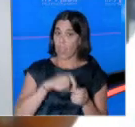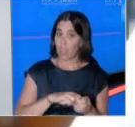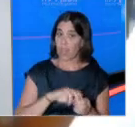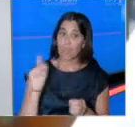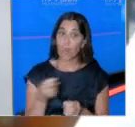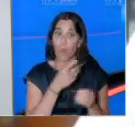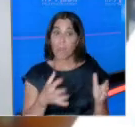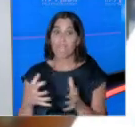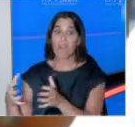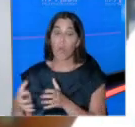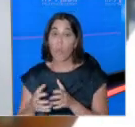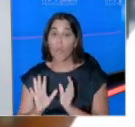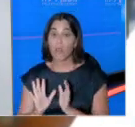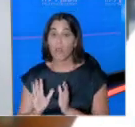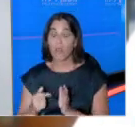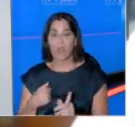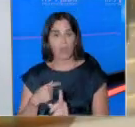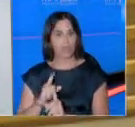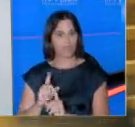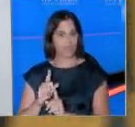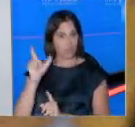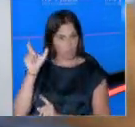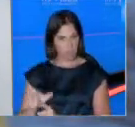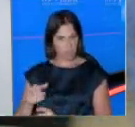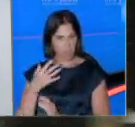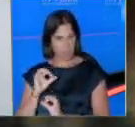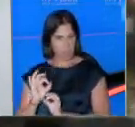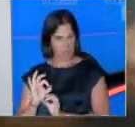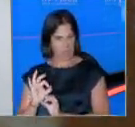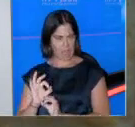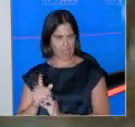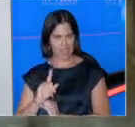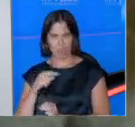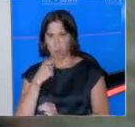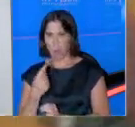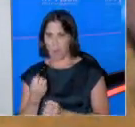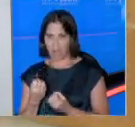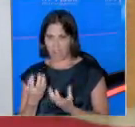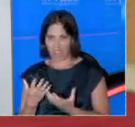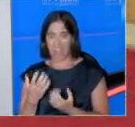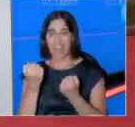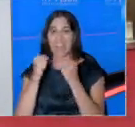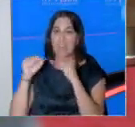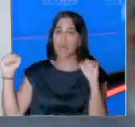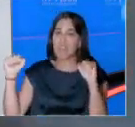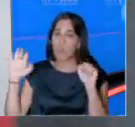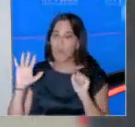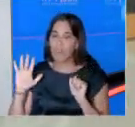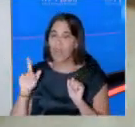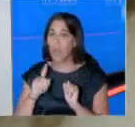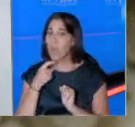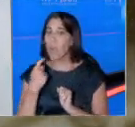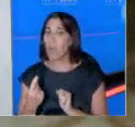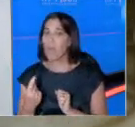המפלגות. ואני לא, הוא אדם רציני ויהודי, לא אומר את המפלגות הציוניות, לא